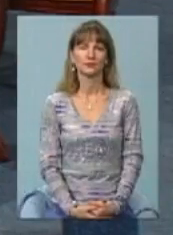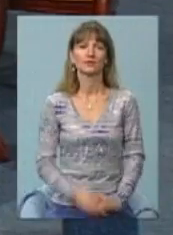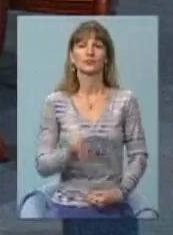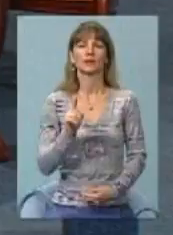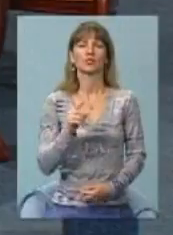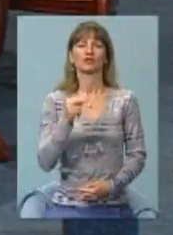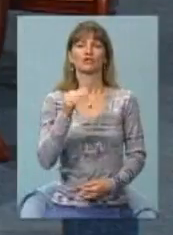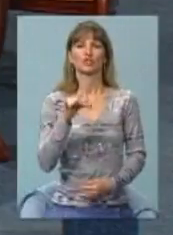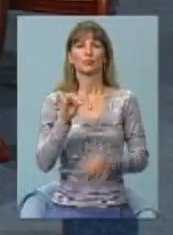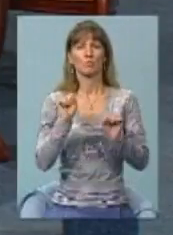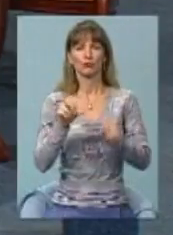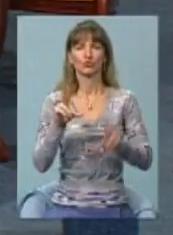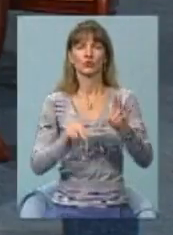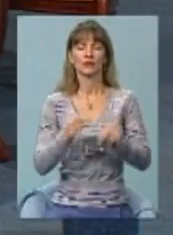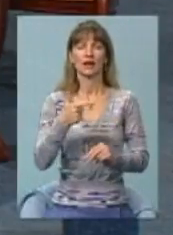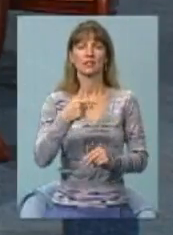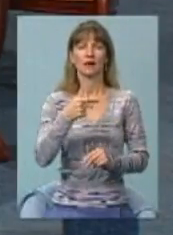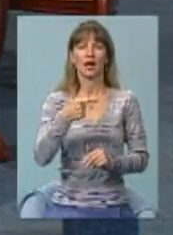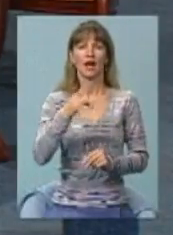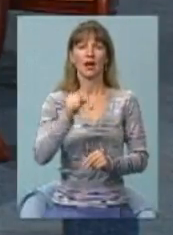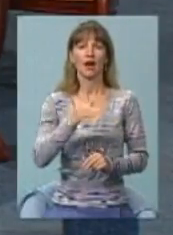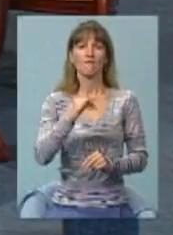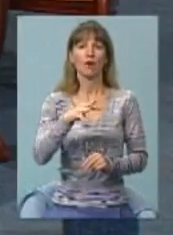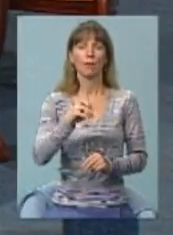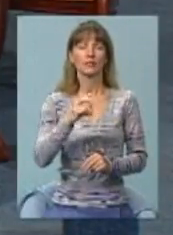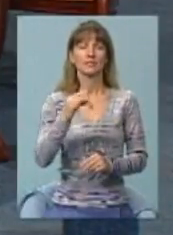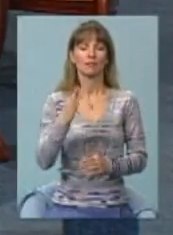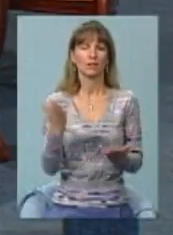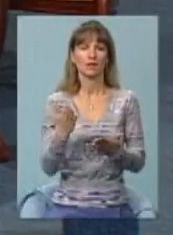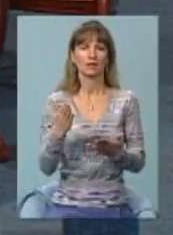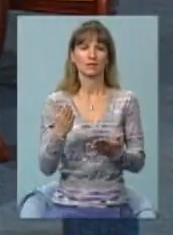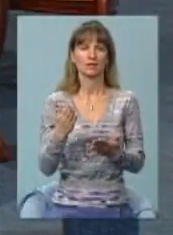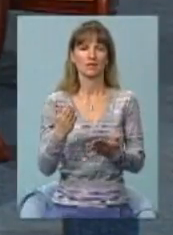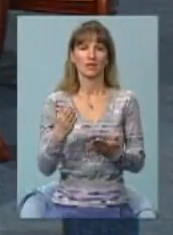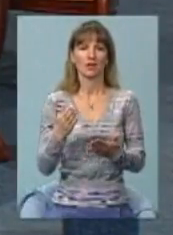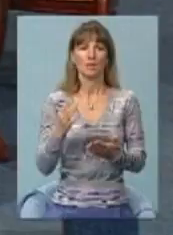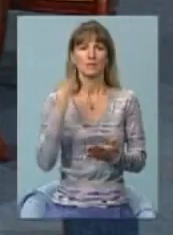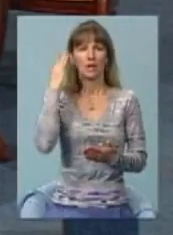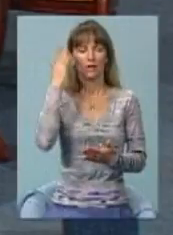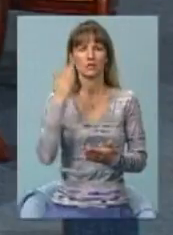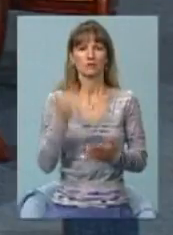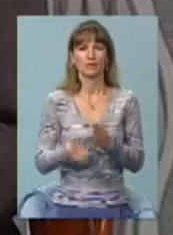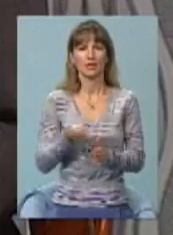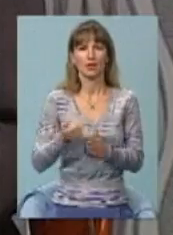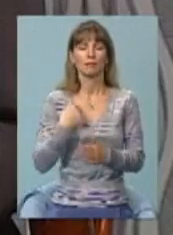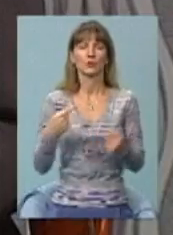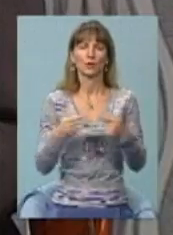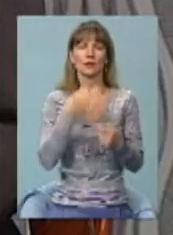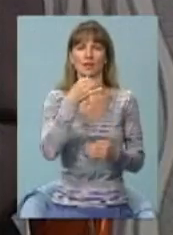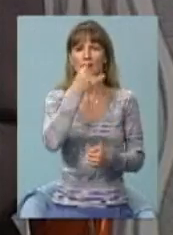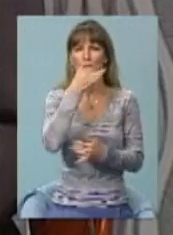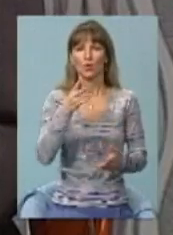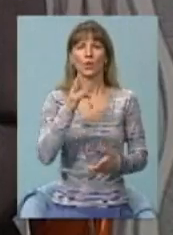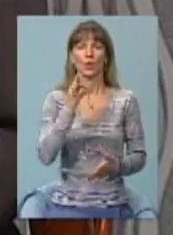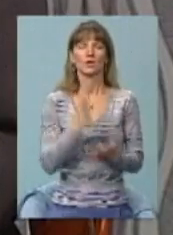Чи можна вважати графоманство або якимось відхиленням, або психологічним розладом? Ми це з впевненістю казати не можемо, але